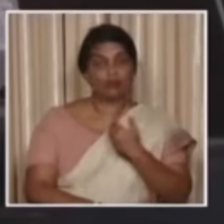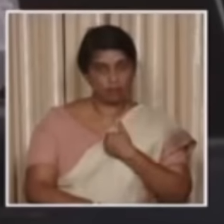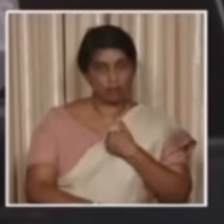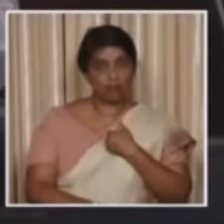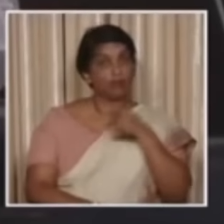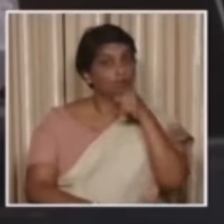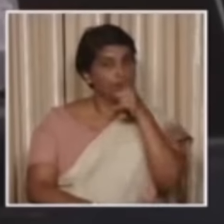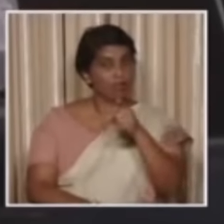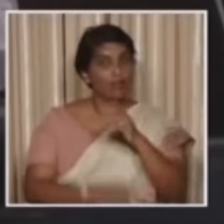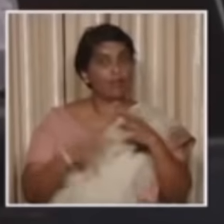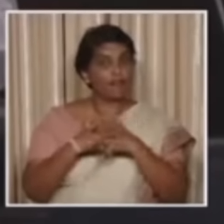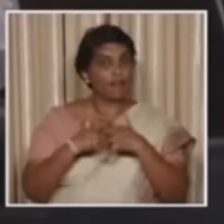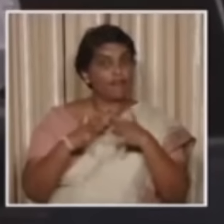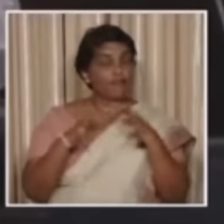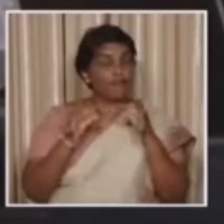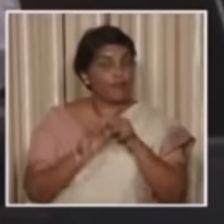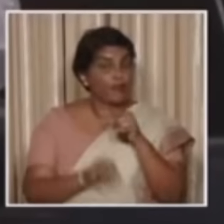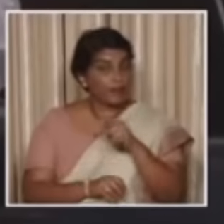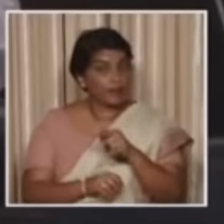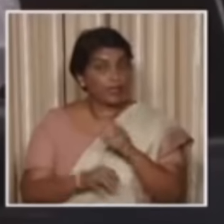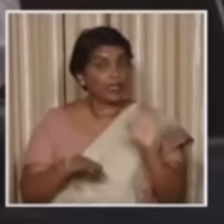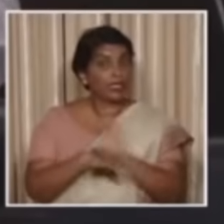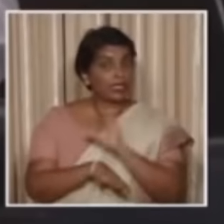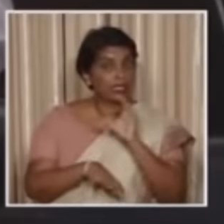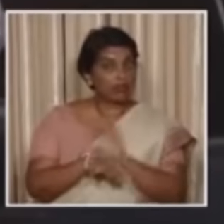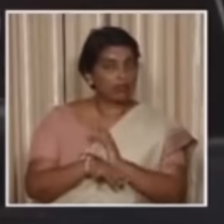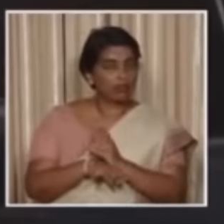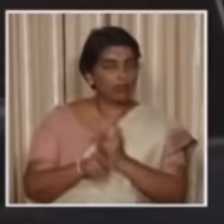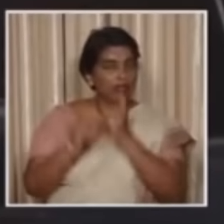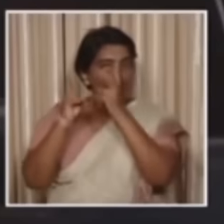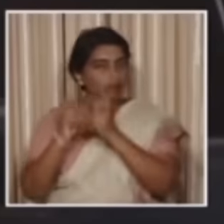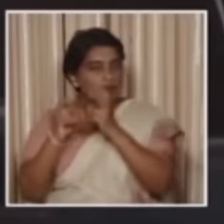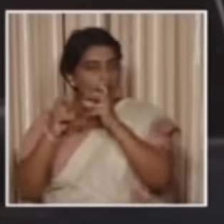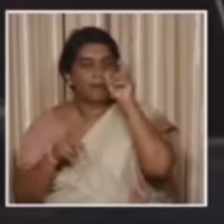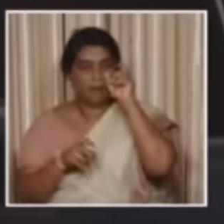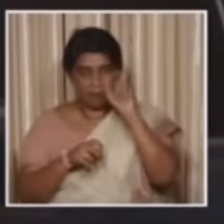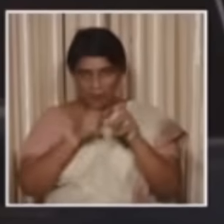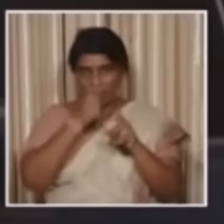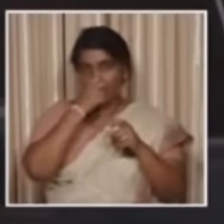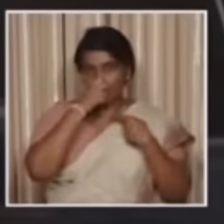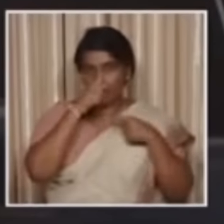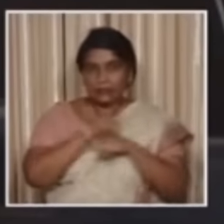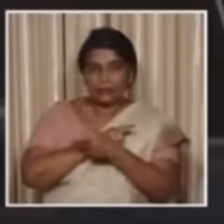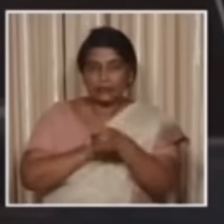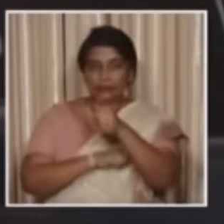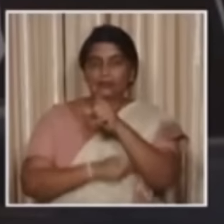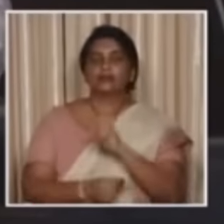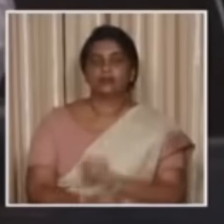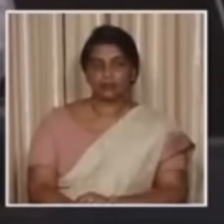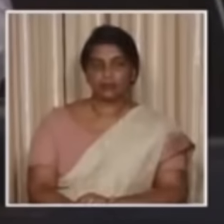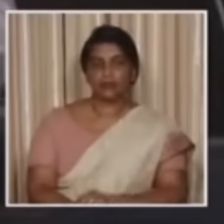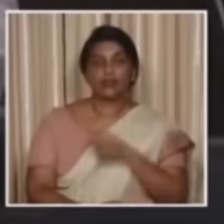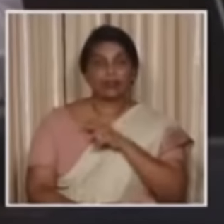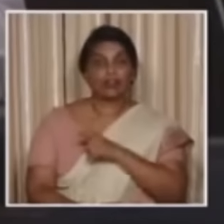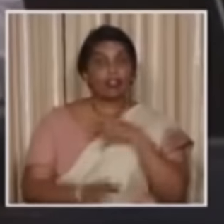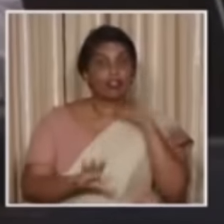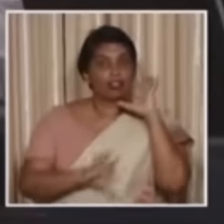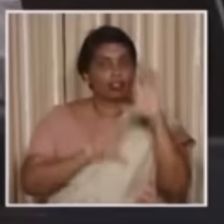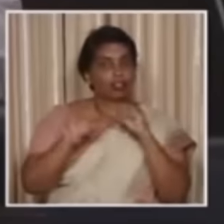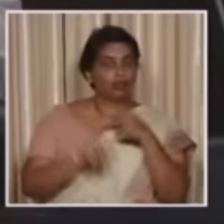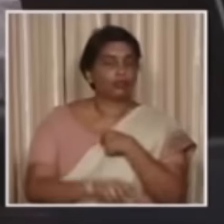वे वेबसाइट वाले कंप्यूटर हेक्कर आके मैं हेक्कर लम तुट रिंग क्यों एम तम मन तुर